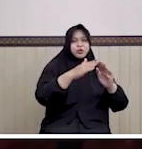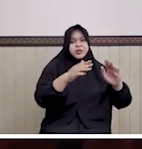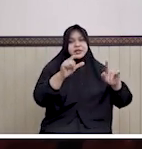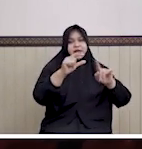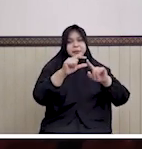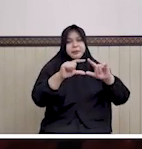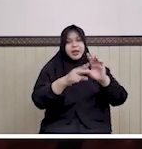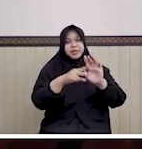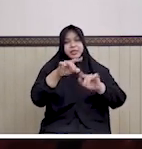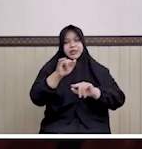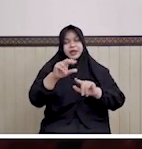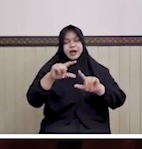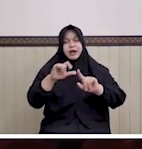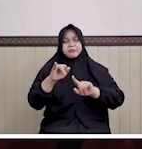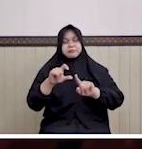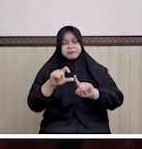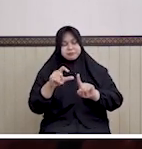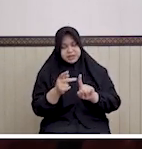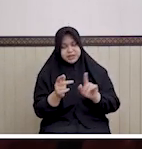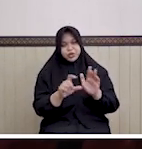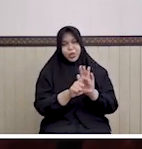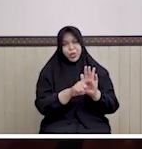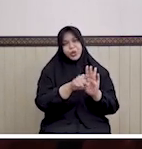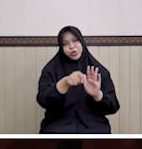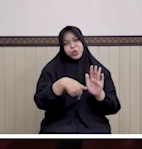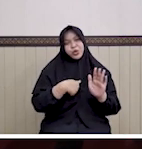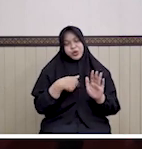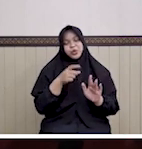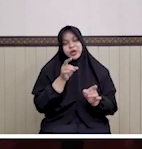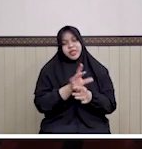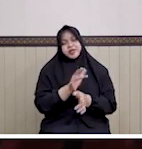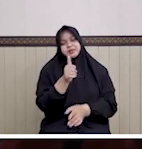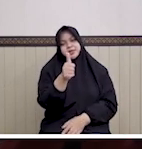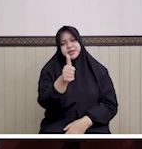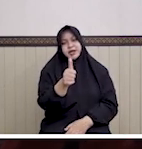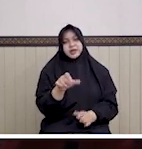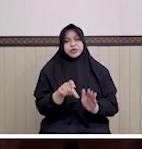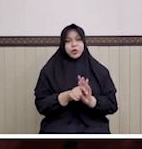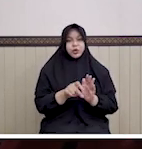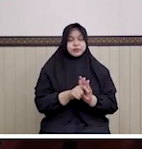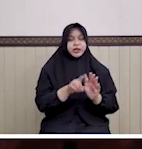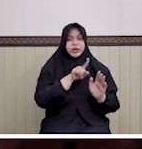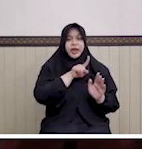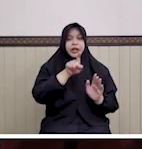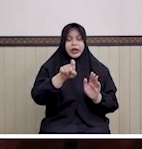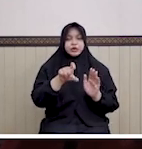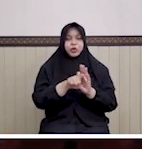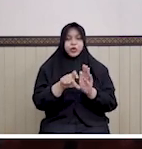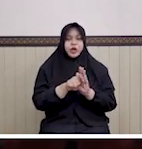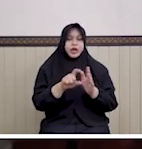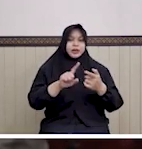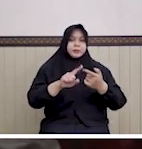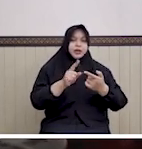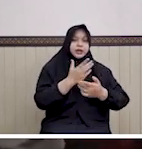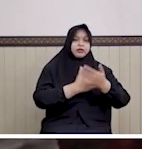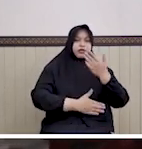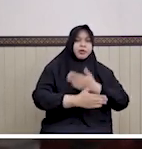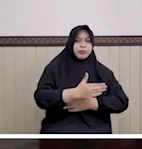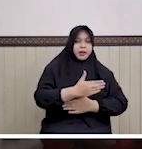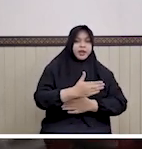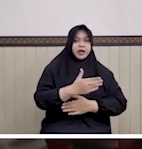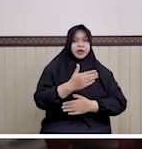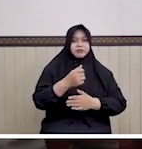itu tersebut gimana Yuk misalkan ada teman difabel ini korban kekerasan seksual ya nanti langsung menuju ke mana